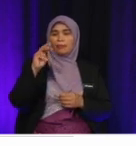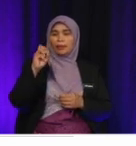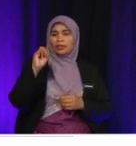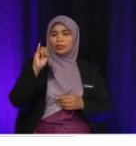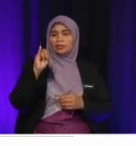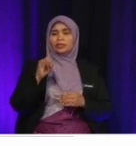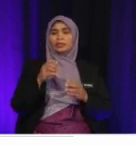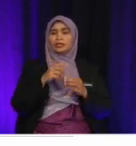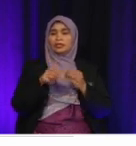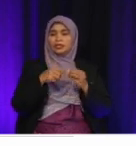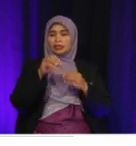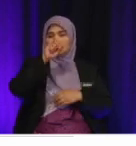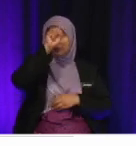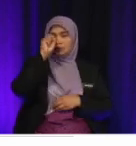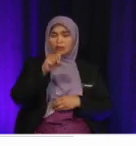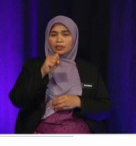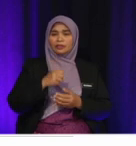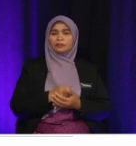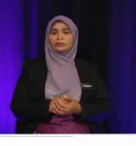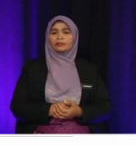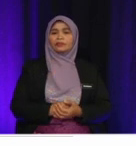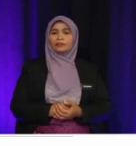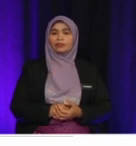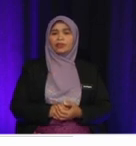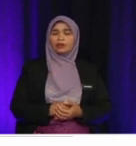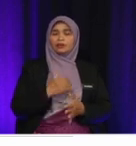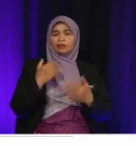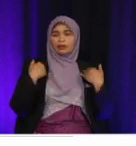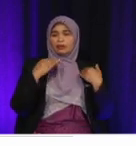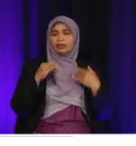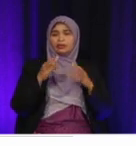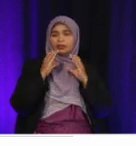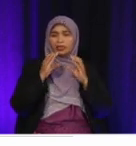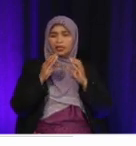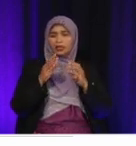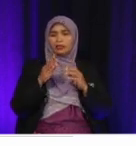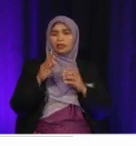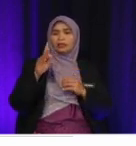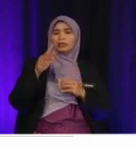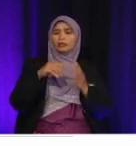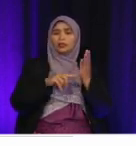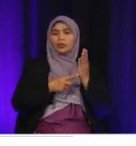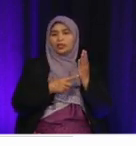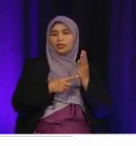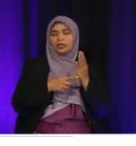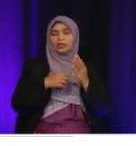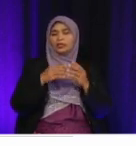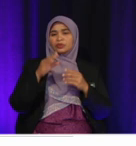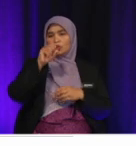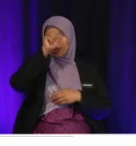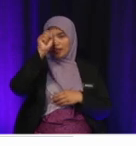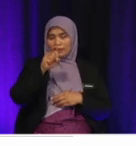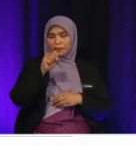ya ataupun ada yang panggil kepala soalan ya ataupun ada yang panggil maklumat tentang jawapan boleh juga